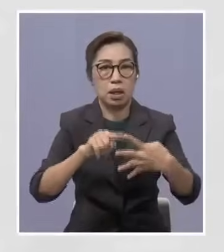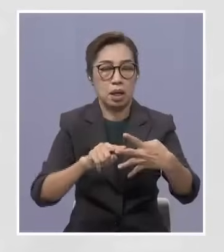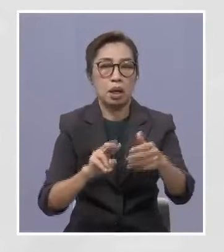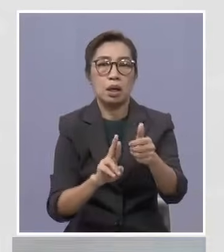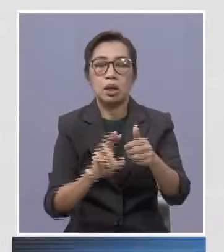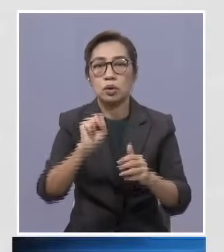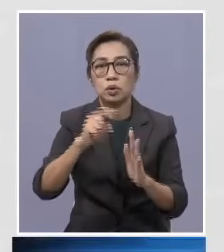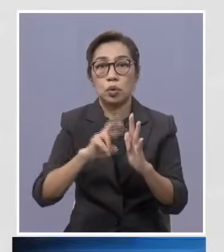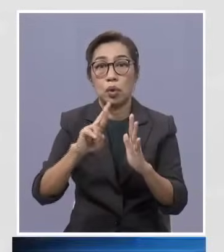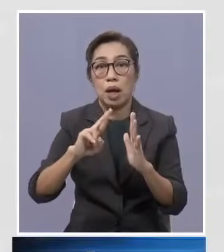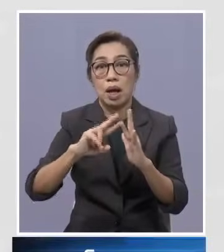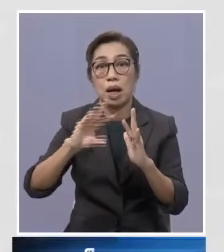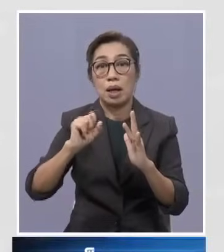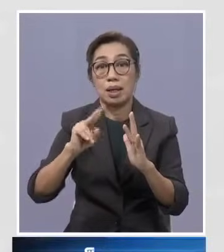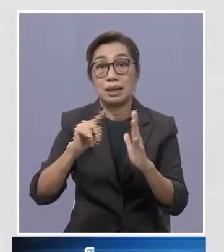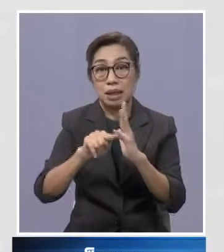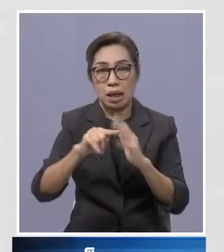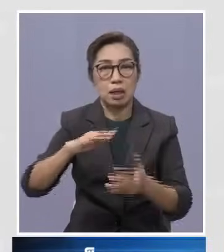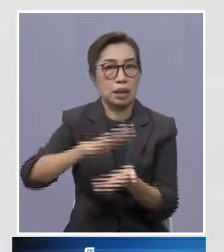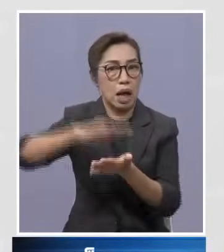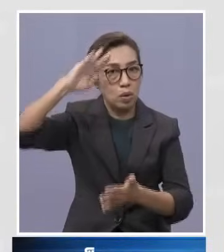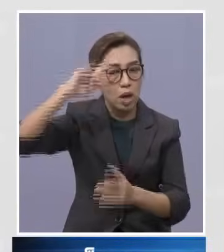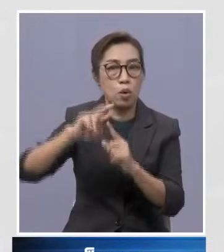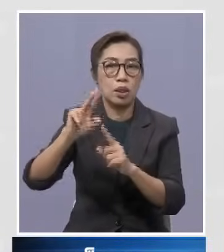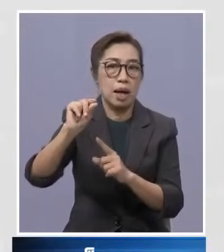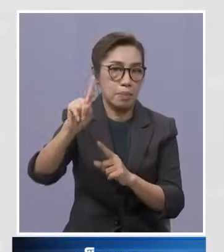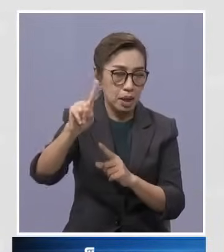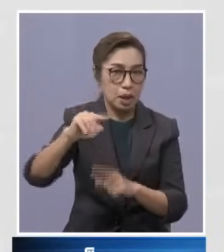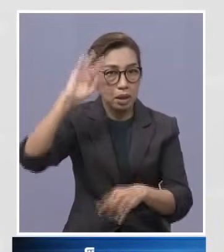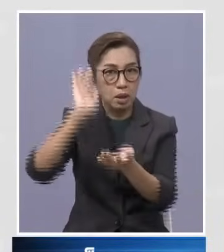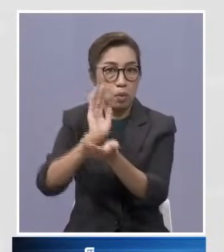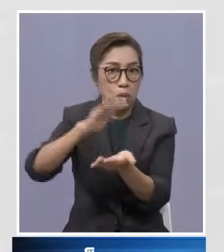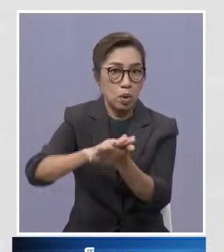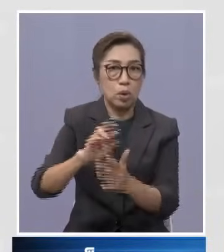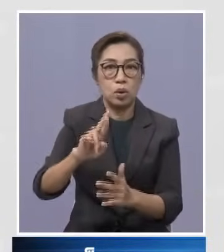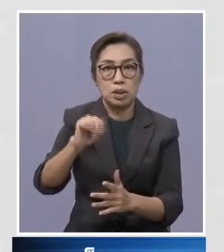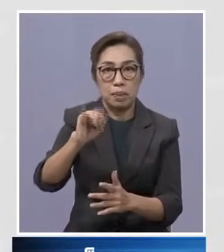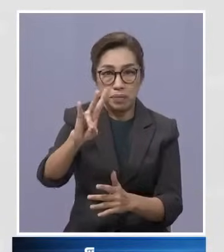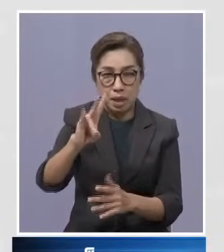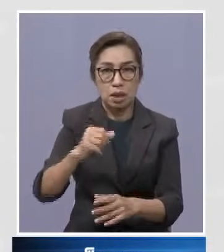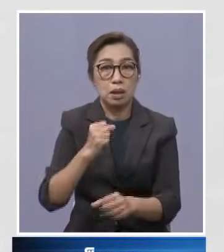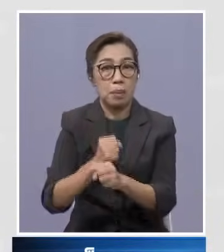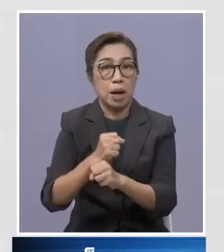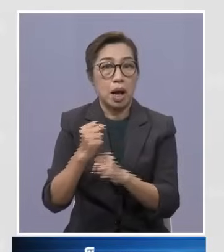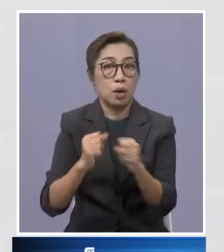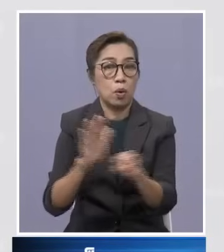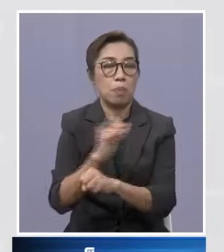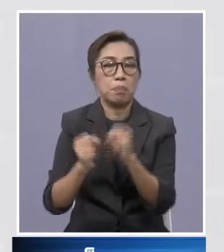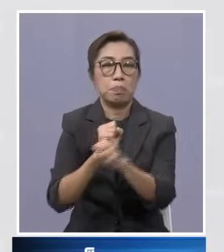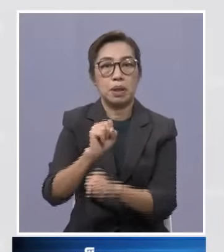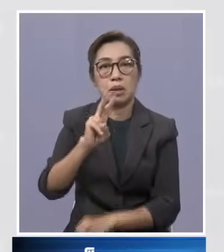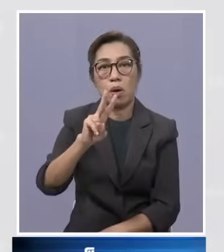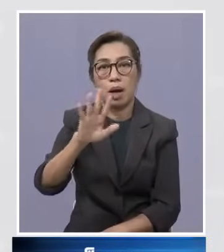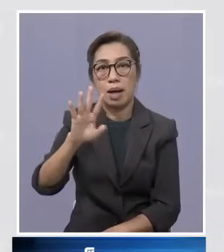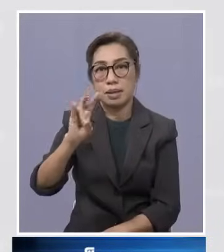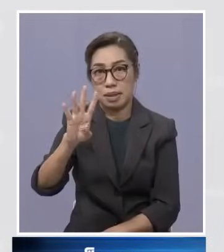มีอาวุโสอันดับ2ครับเตรียมทหารรุ่น31และนักเรียนนายร้อยตำรวจรุ่น47เกษียณอายุปี2574นะครับบิ๊กต่าย